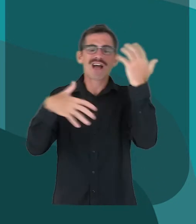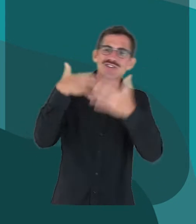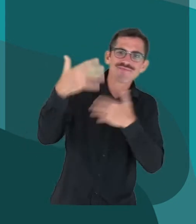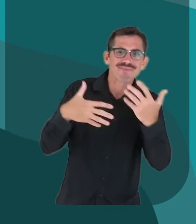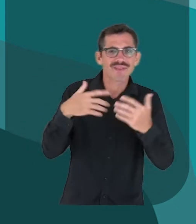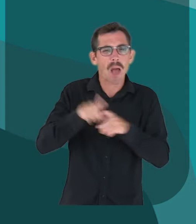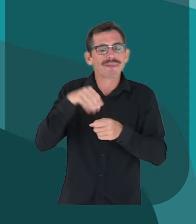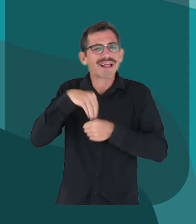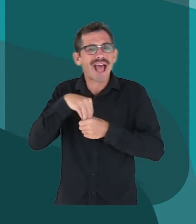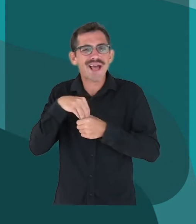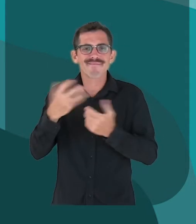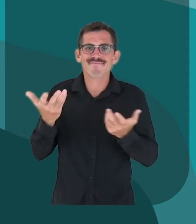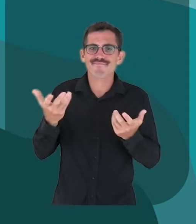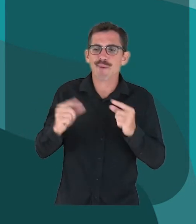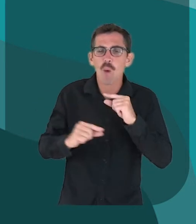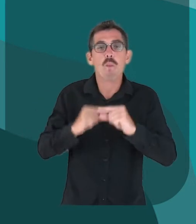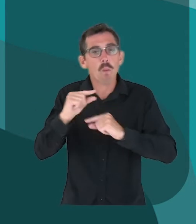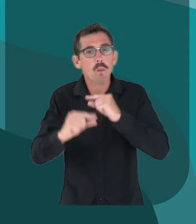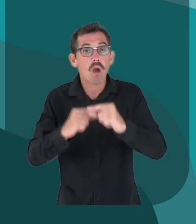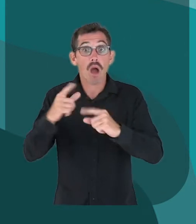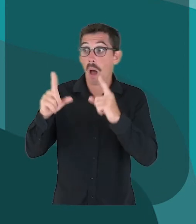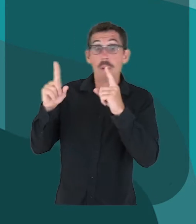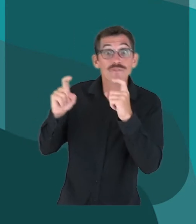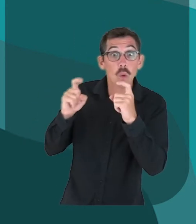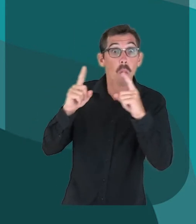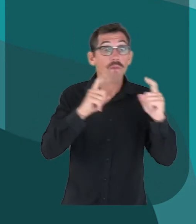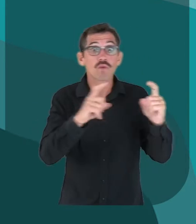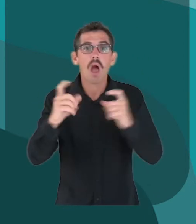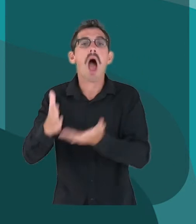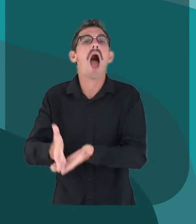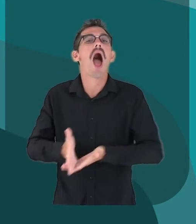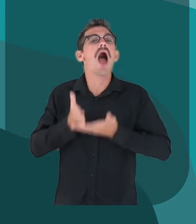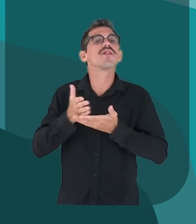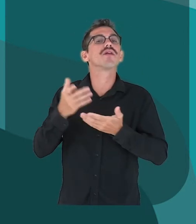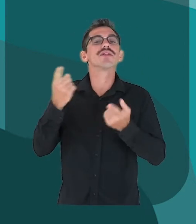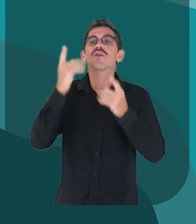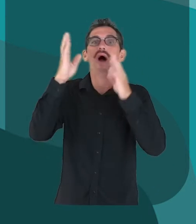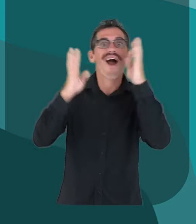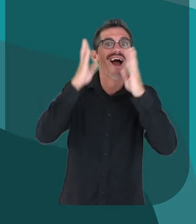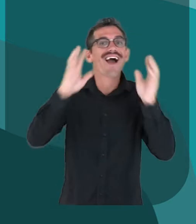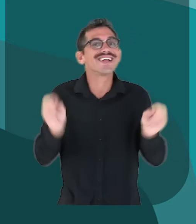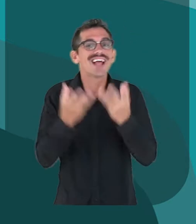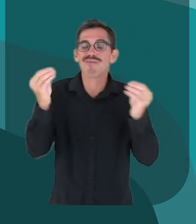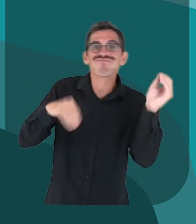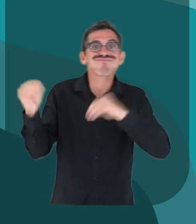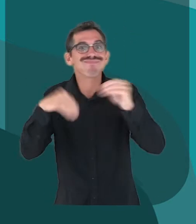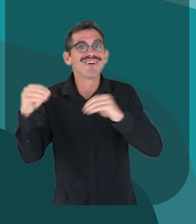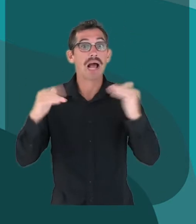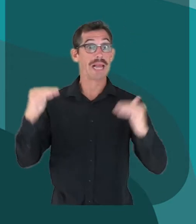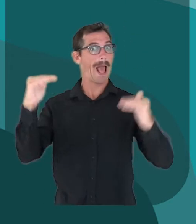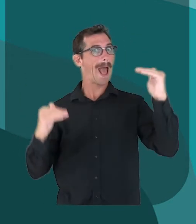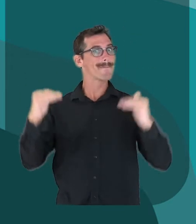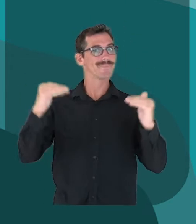chamboulé un peu, puis un peu beaucoup. Puis la photo, en fait, m'a permis, juste en créant des choses, des belles compositions qui étaient